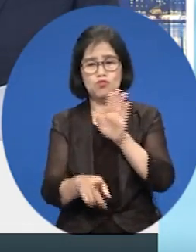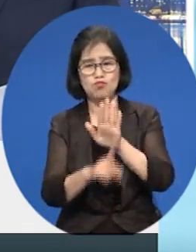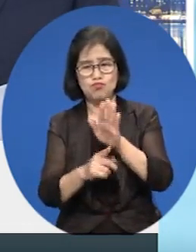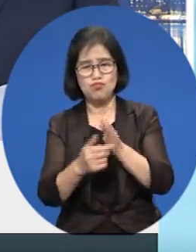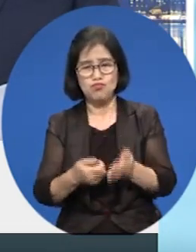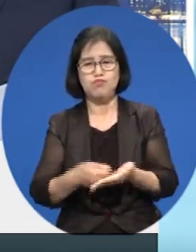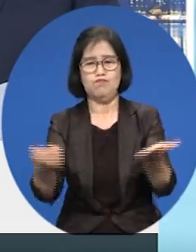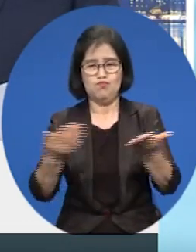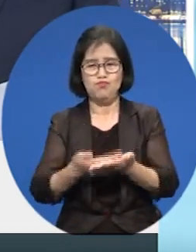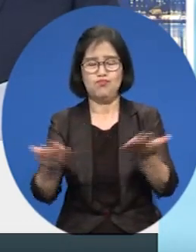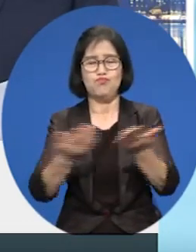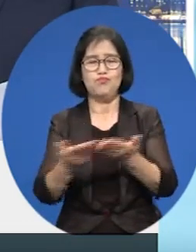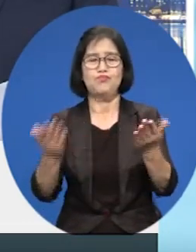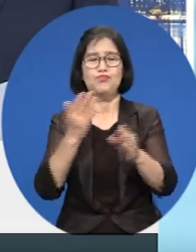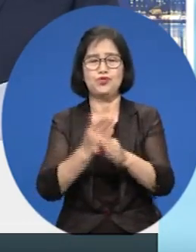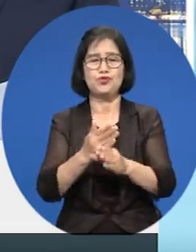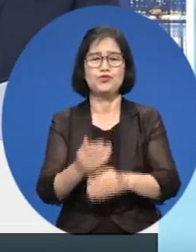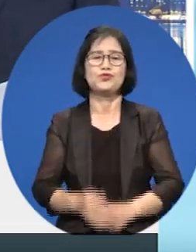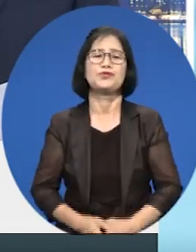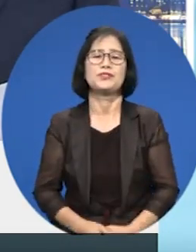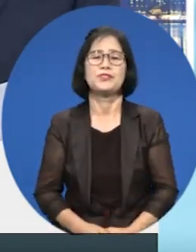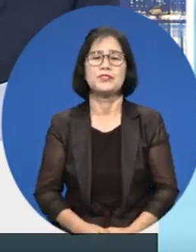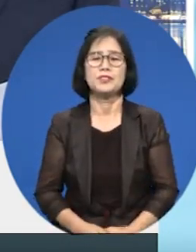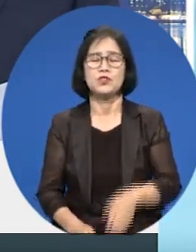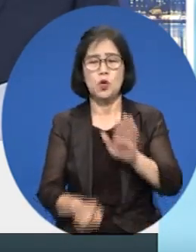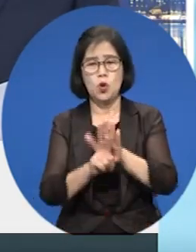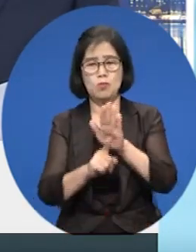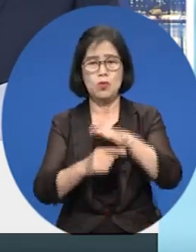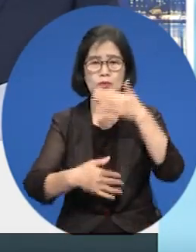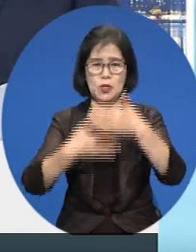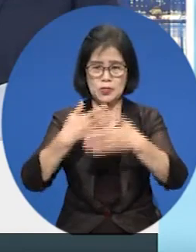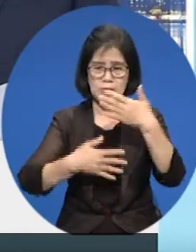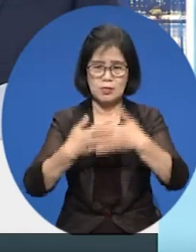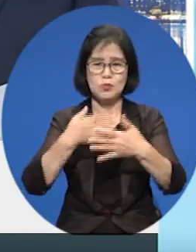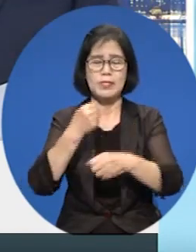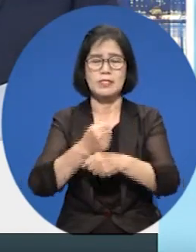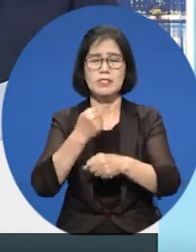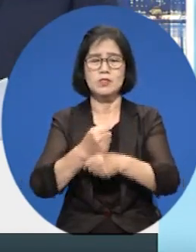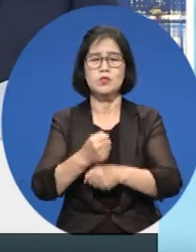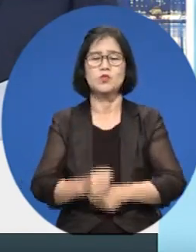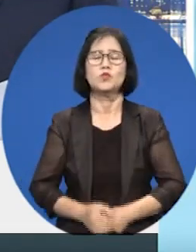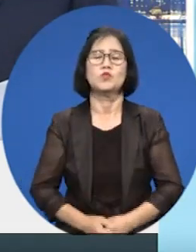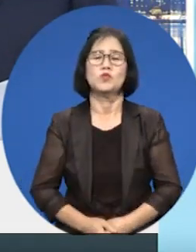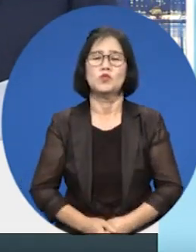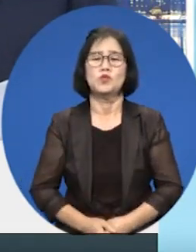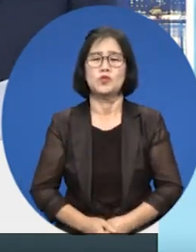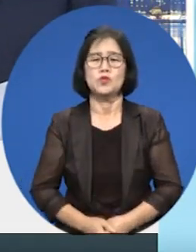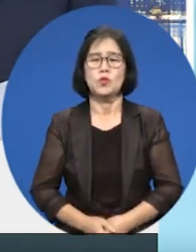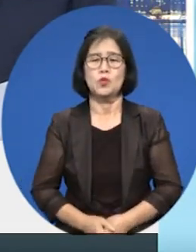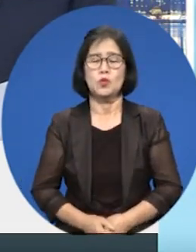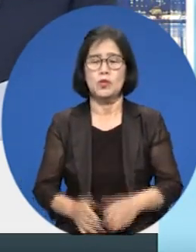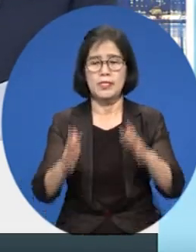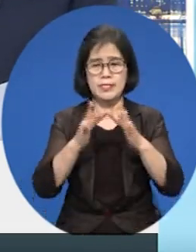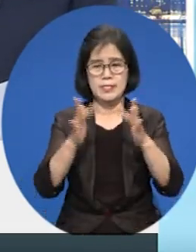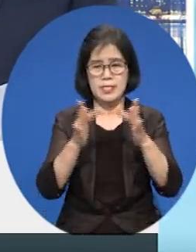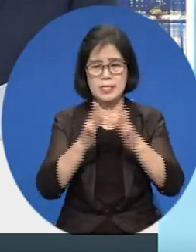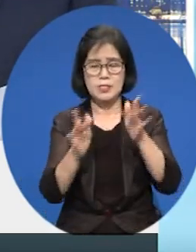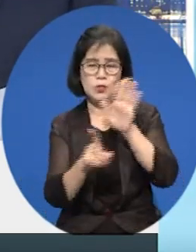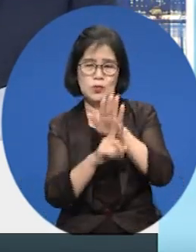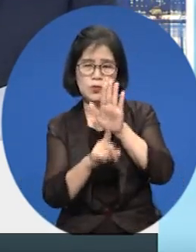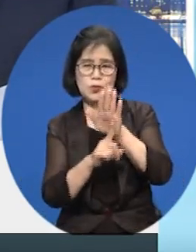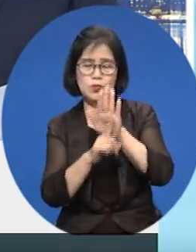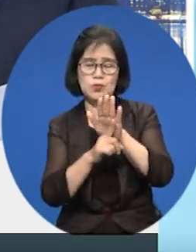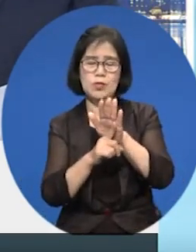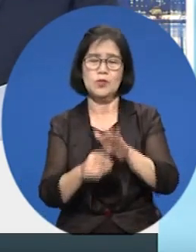이용 승객의 도 계속 드리고 있고 또 홍보 영상도 제작하고 있고 뿐만 아니라 시정 sns 항복 활용도 하고